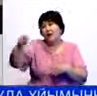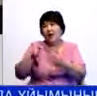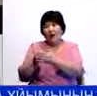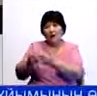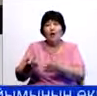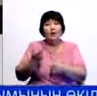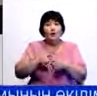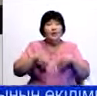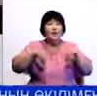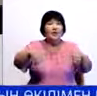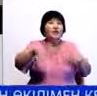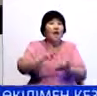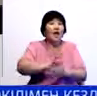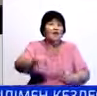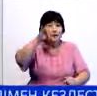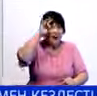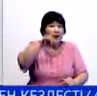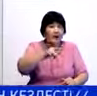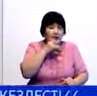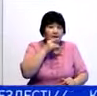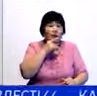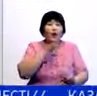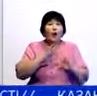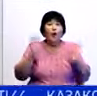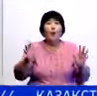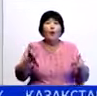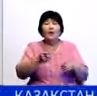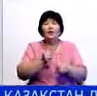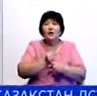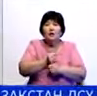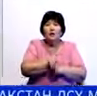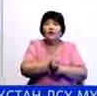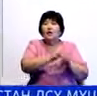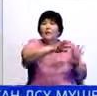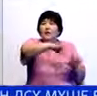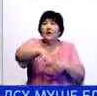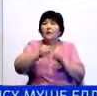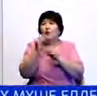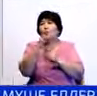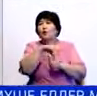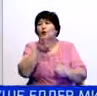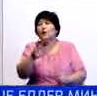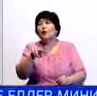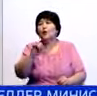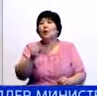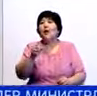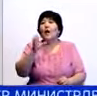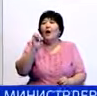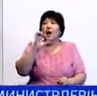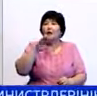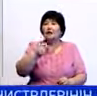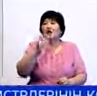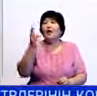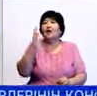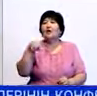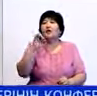жылдары егіншілікпен айналыспайтын қазақтың ұрасынан қамбасынан күштеп тартып алған 14 миллион тонна астық қазынаға валюта